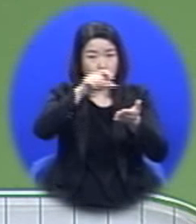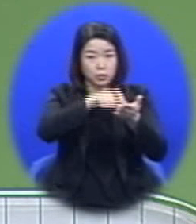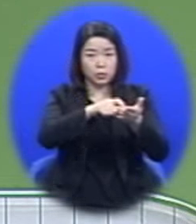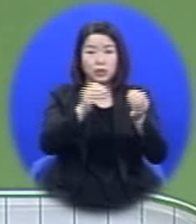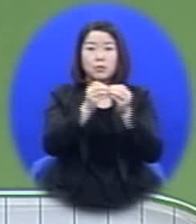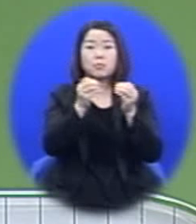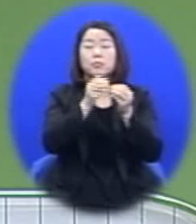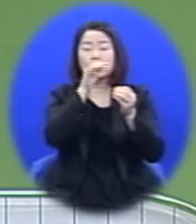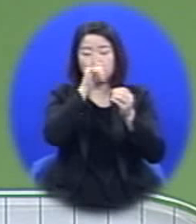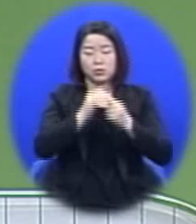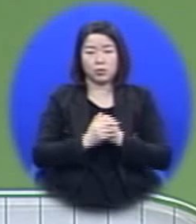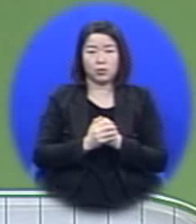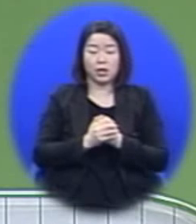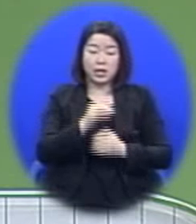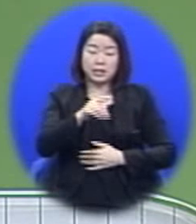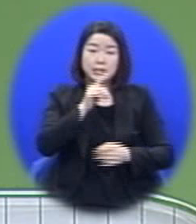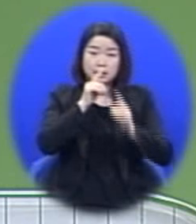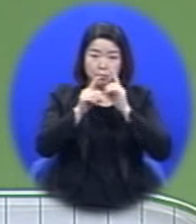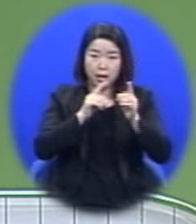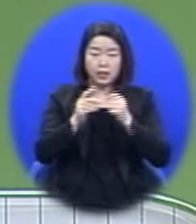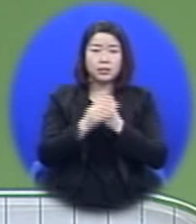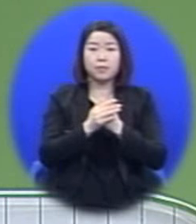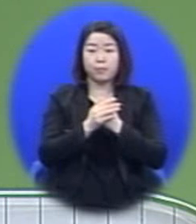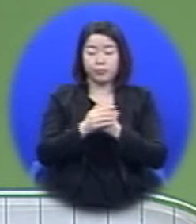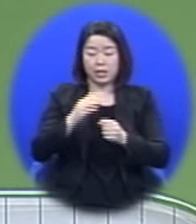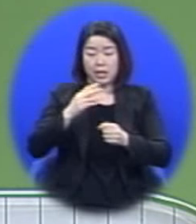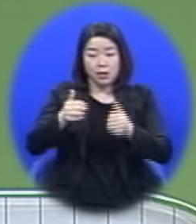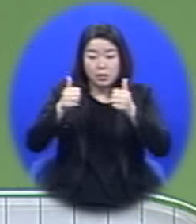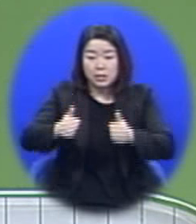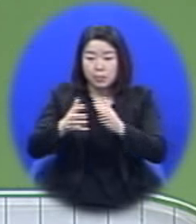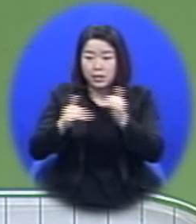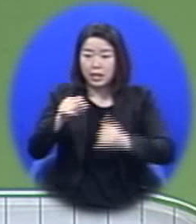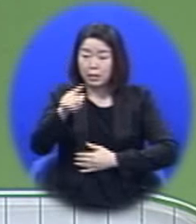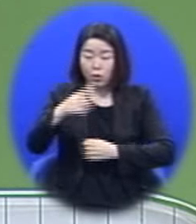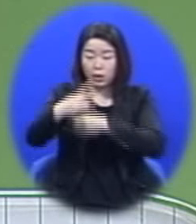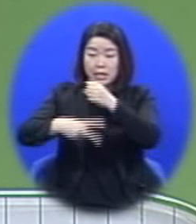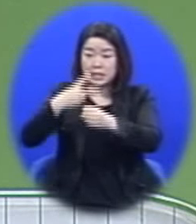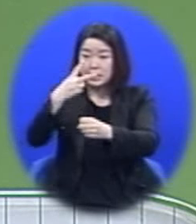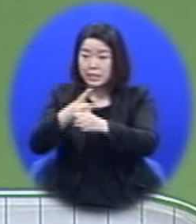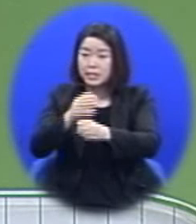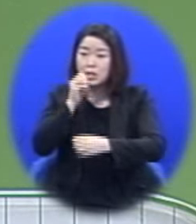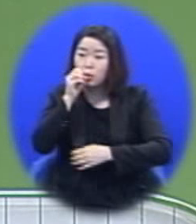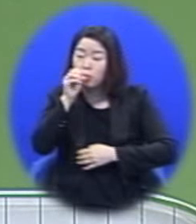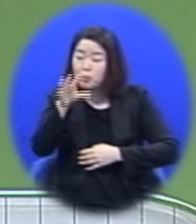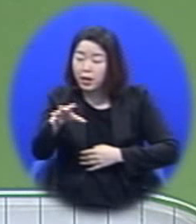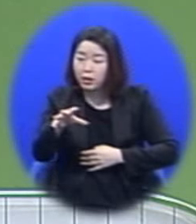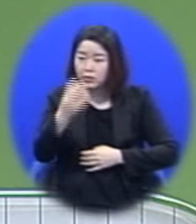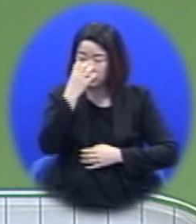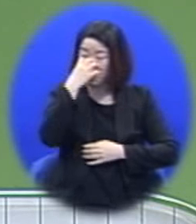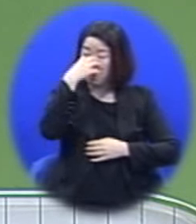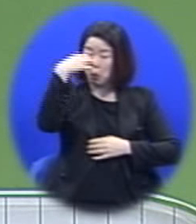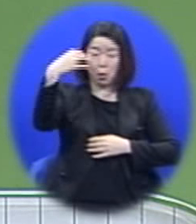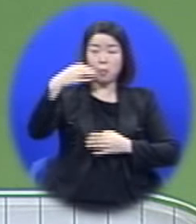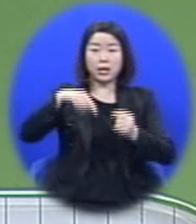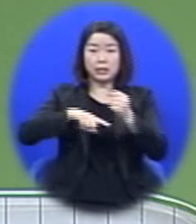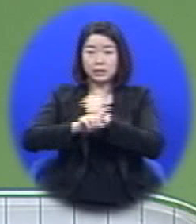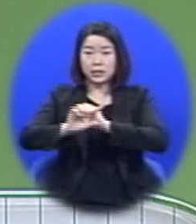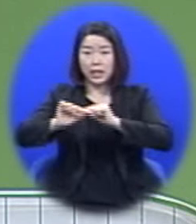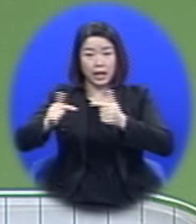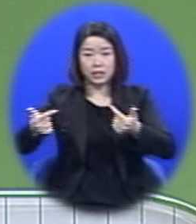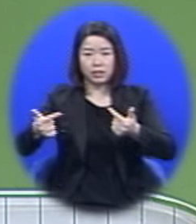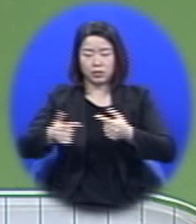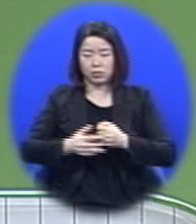그 말은 재판관에게 너가 신이다 이런 말을 하는 것은 교만하라고 말씀하시는 게